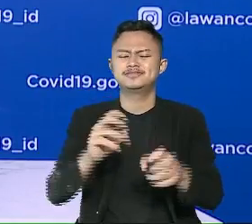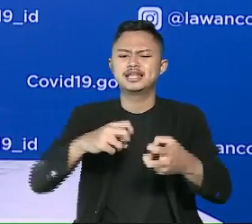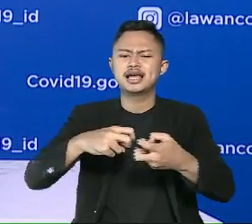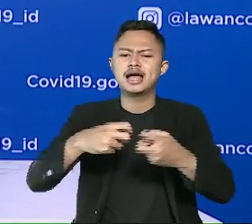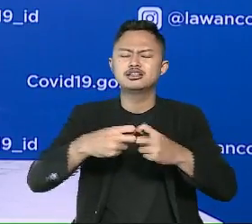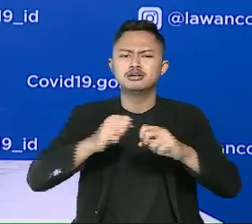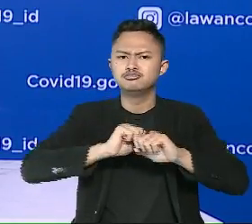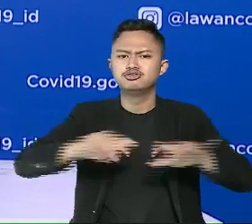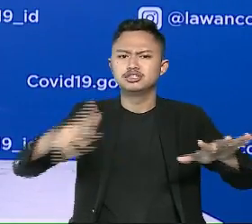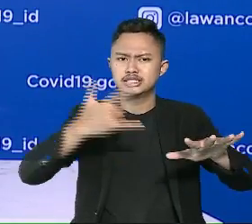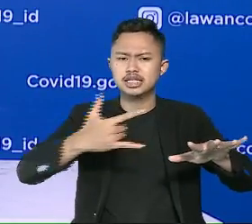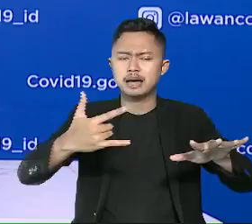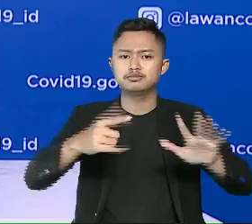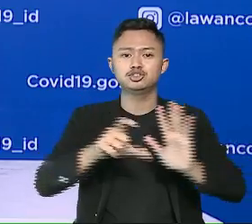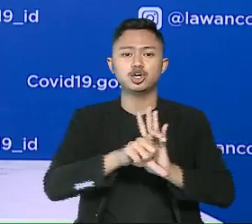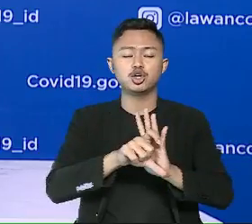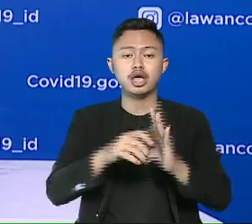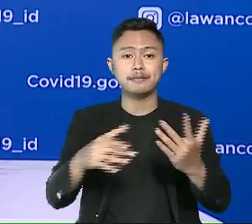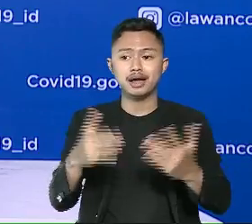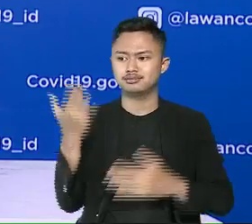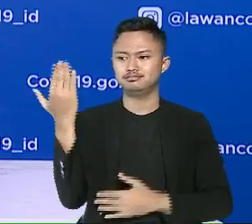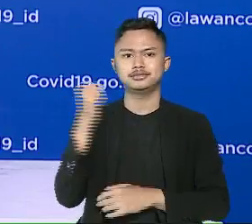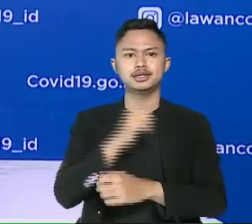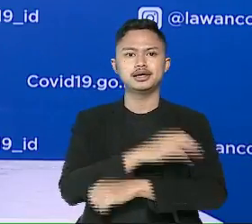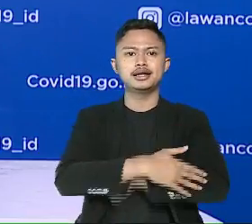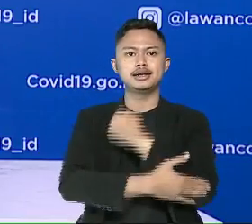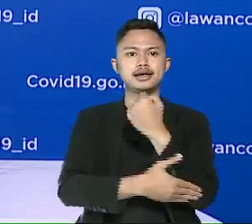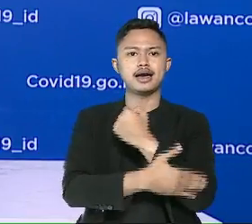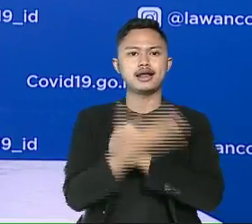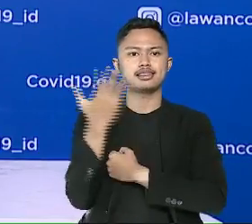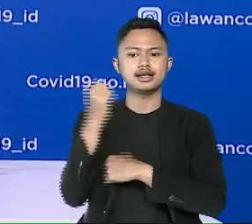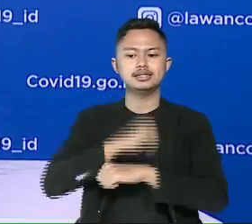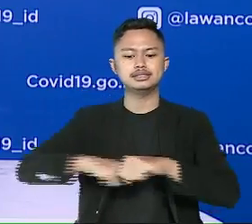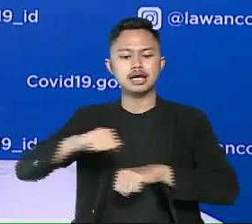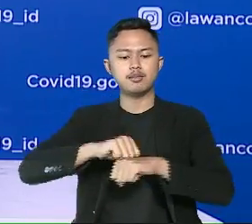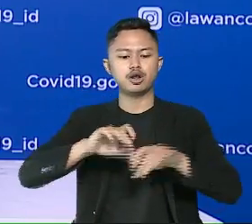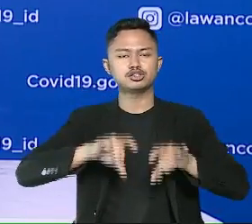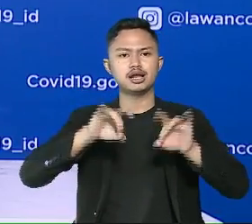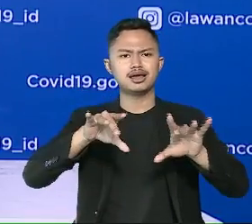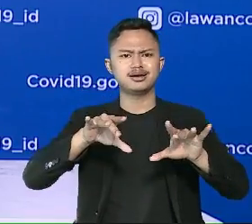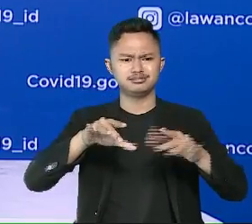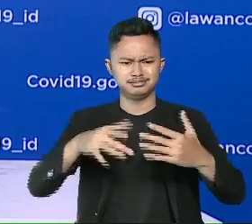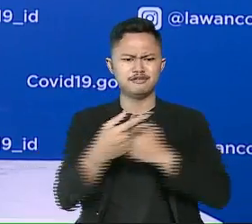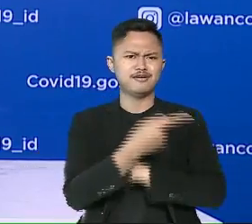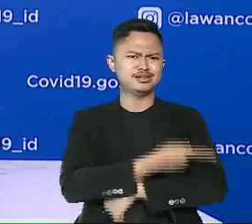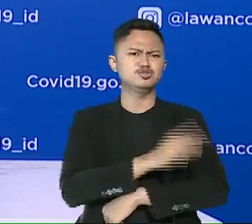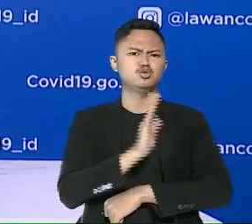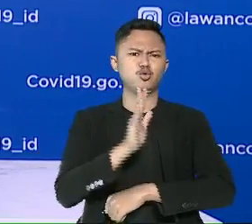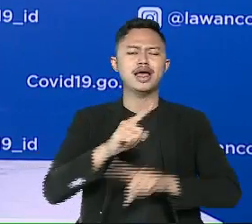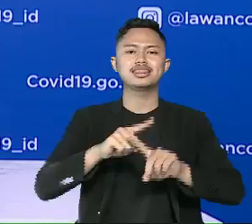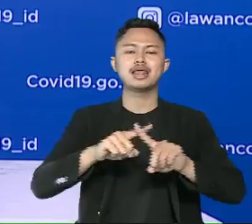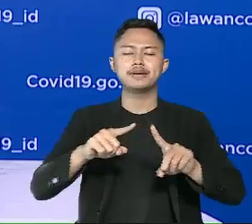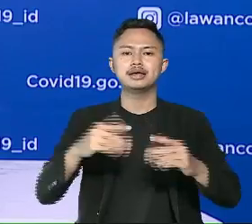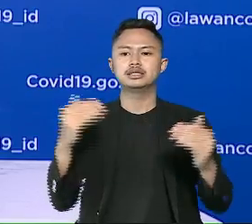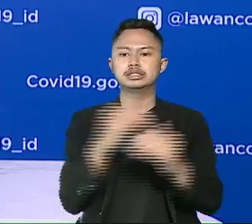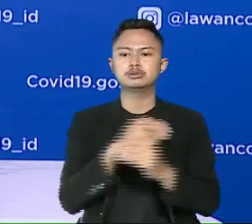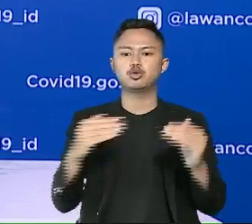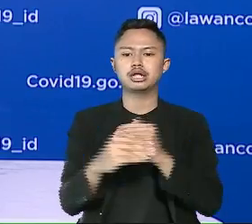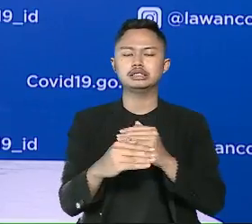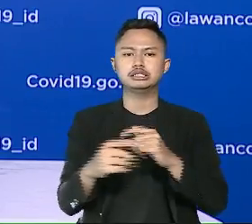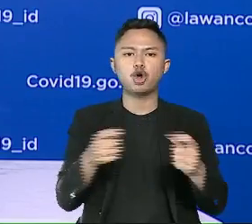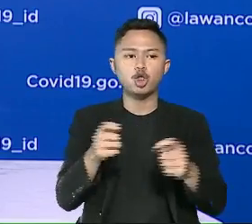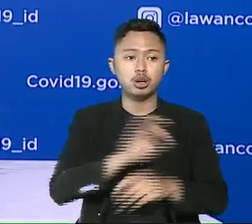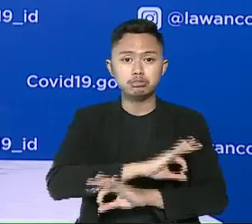menekan penularan, seperti contoh yang terjadi di negara yang saya sebutkan sebelumnya. Negara dengan cakupan vaksinasi dosis